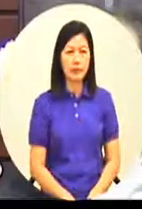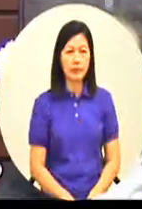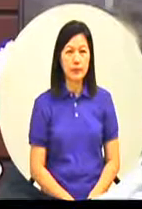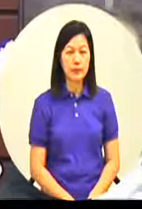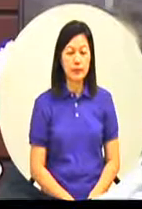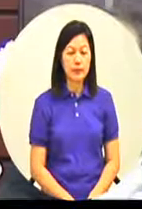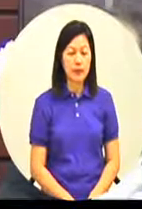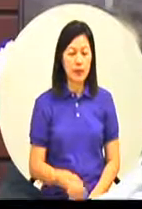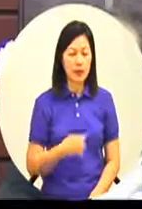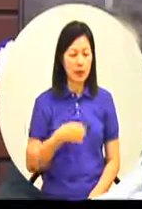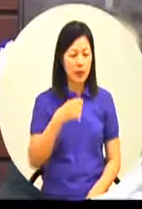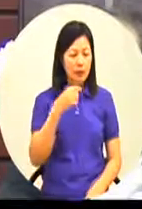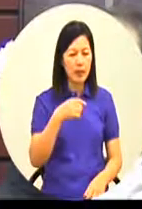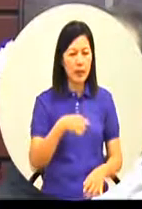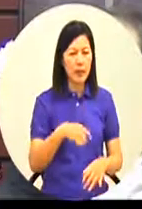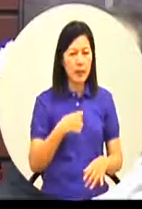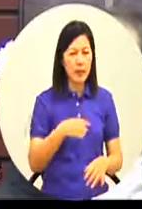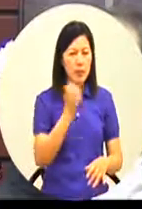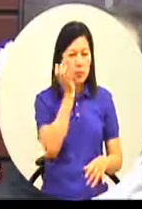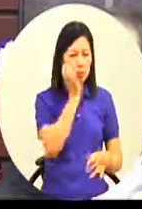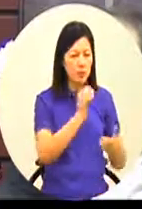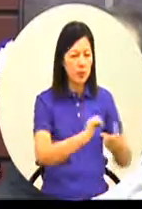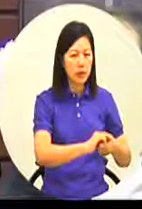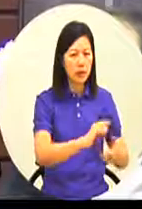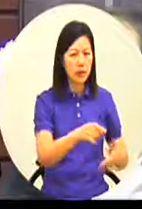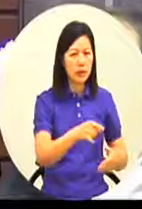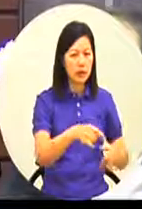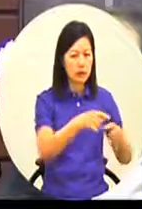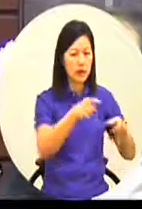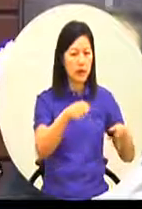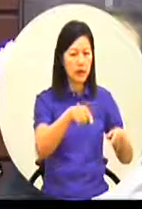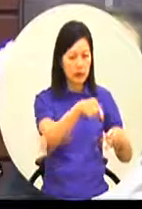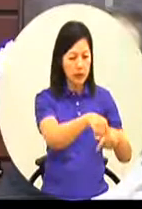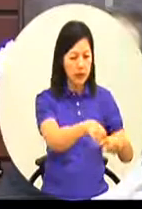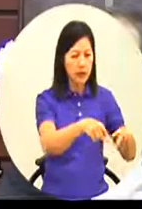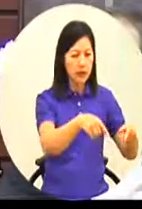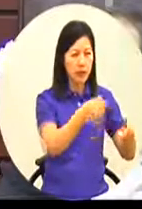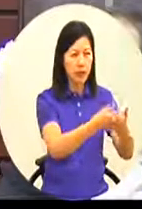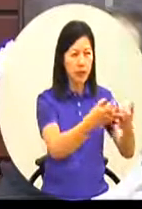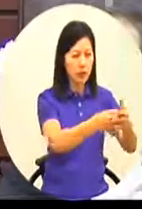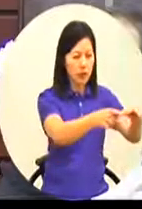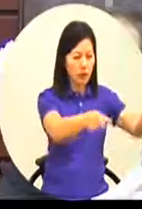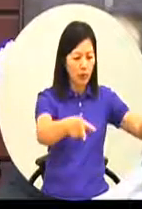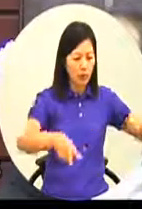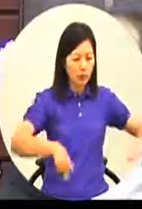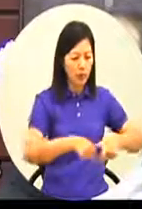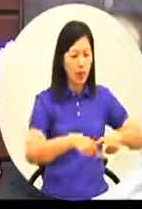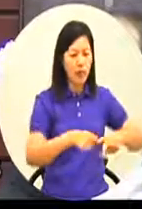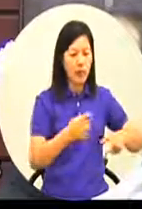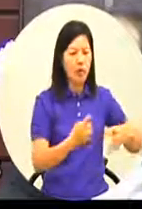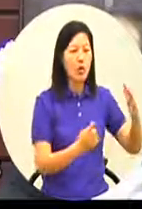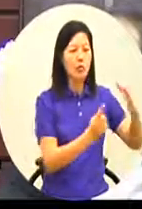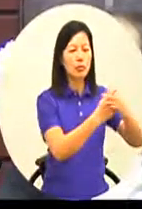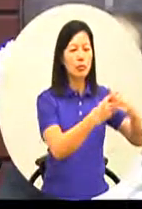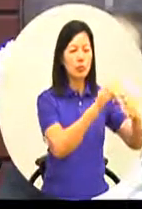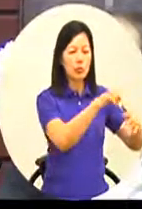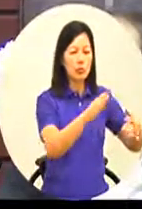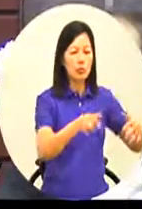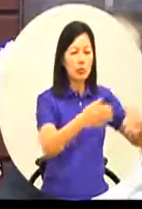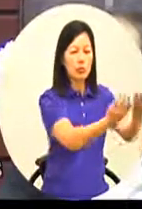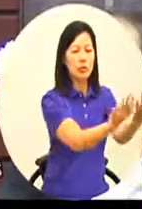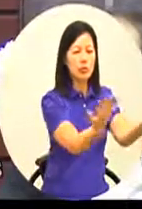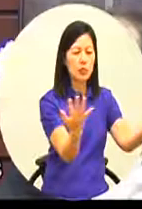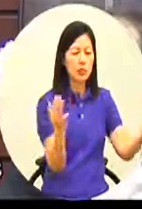们不希望是有一个固定。譬如说你以家你不要跟我说你用一个突出物来把我围起来。这